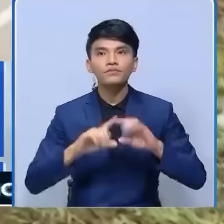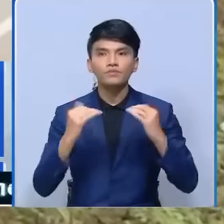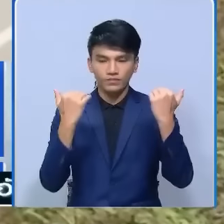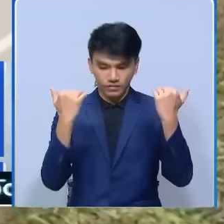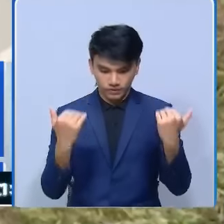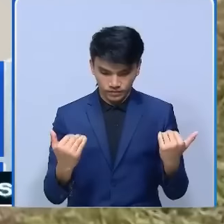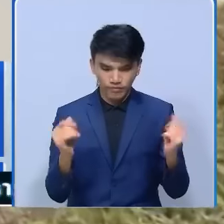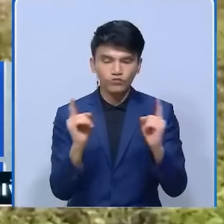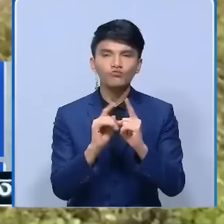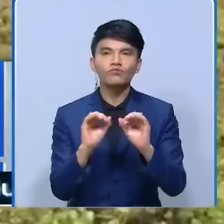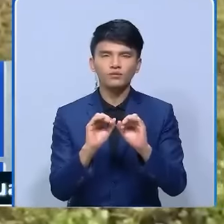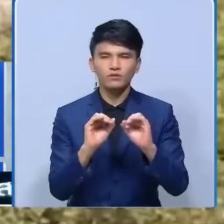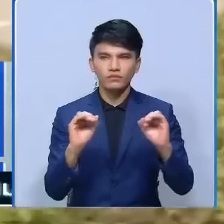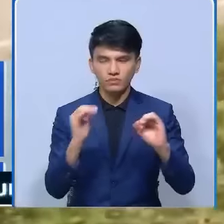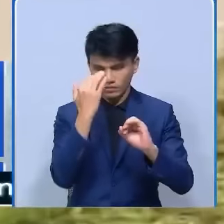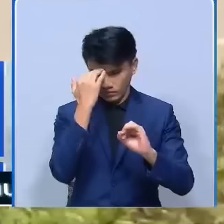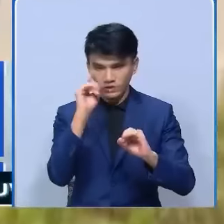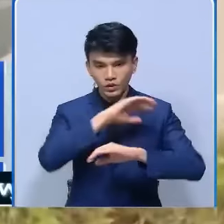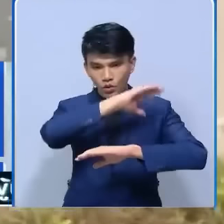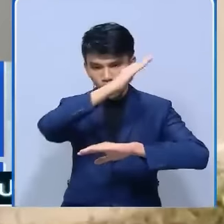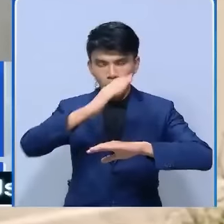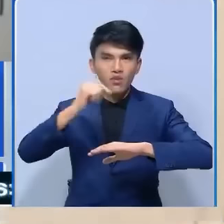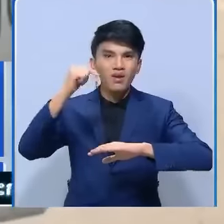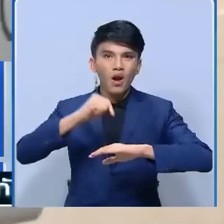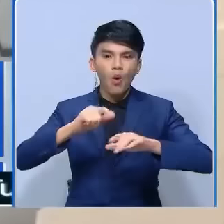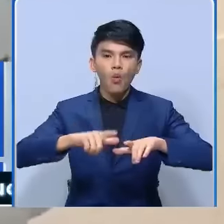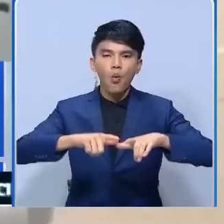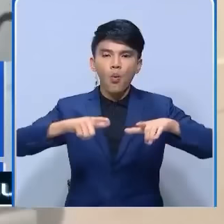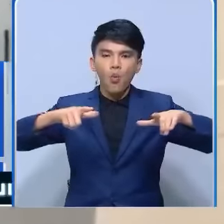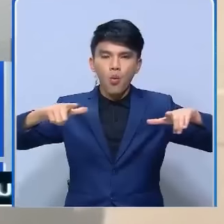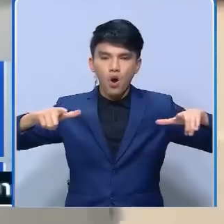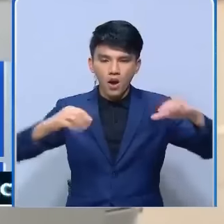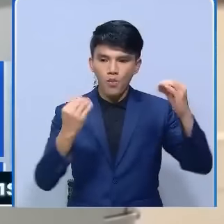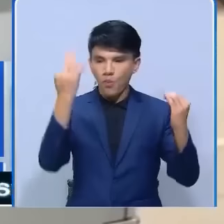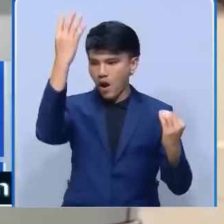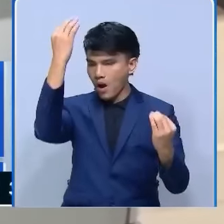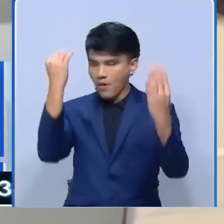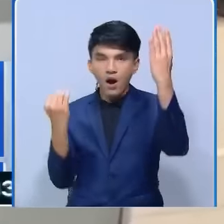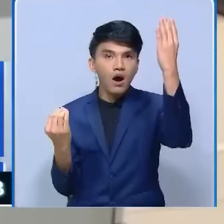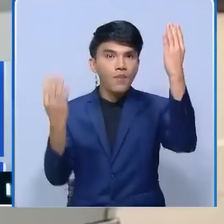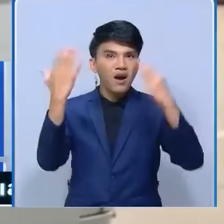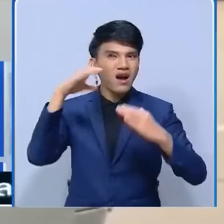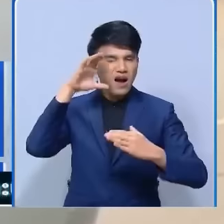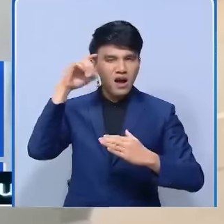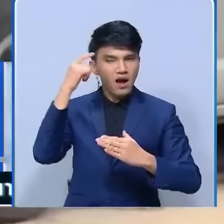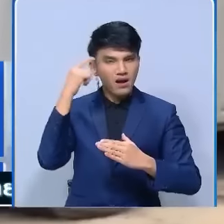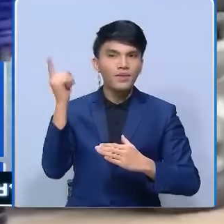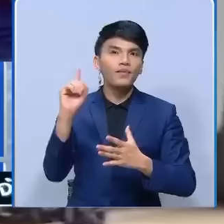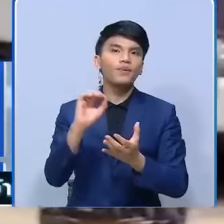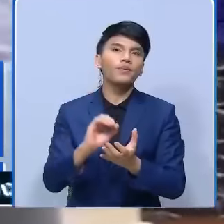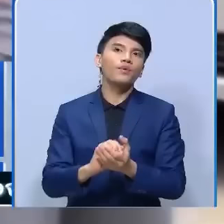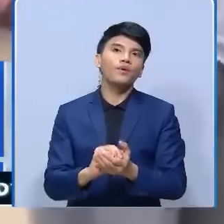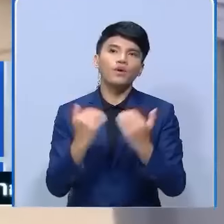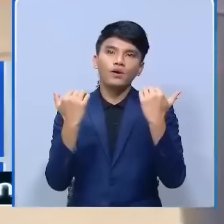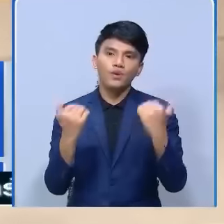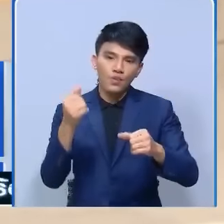นี้ยังไม่พบร่องรอยเพราะว่าภูเขาแห่งนี้ค่อนข้างที่จะกว้างใหญ่แล้วก็เป็นป่ารกทึบด้วยก็เชื่อว่านายธีรพงษ์เนี่ยน่าจะยังค